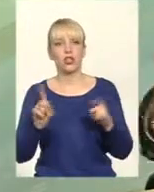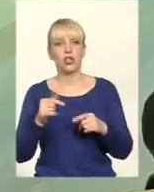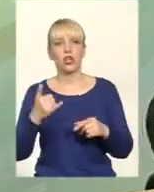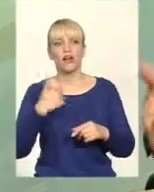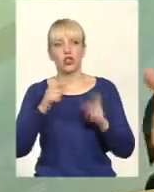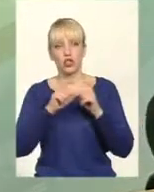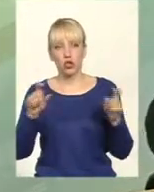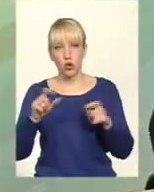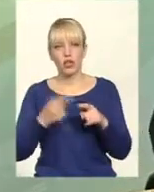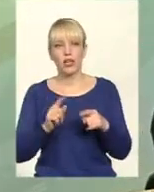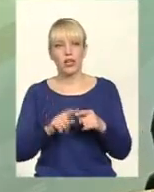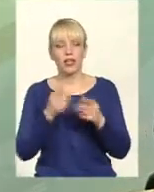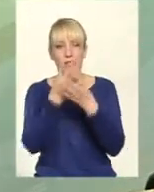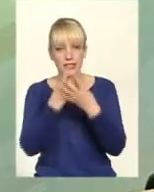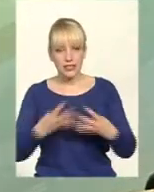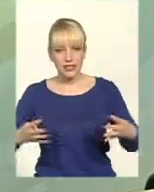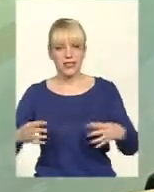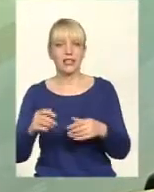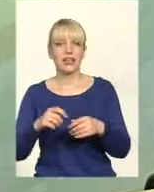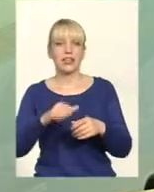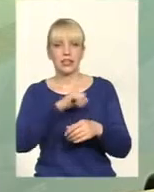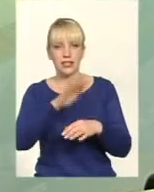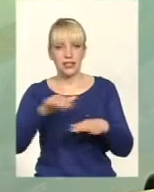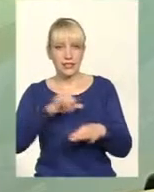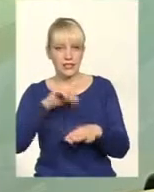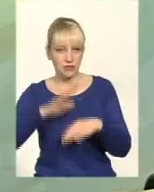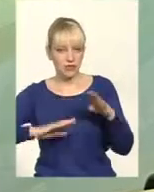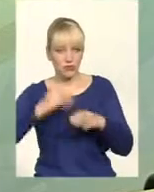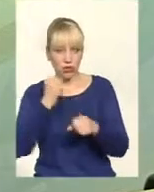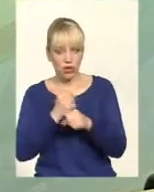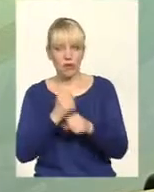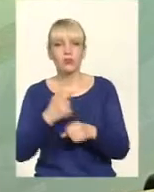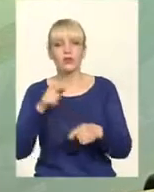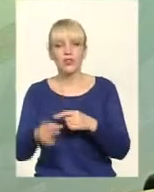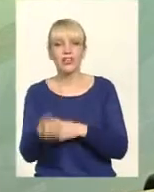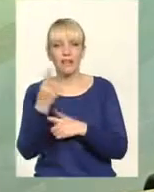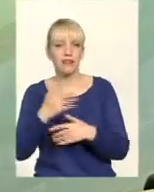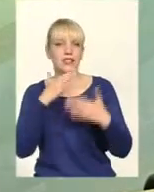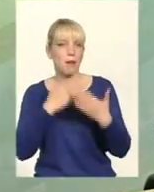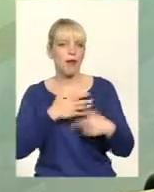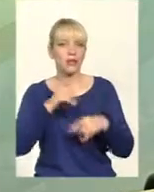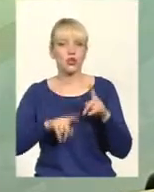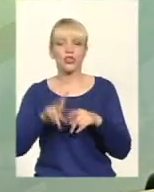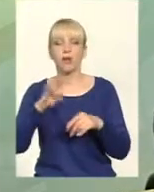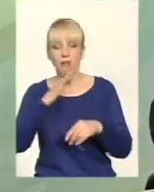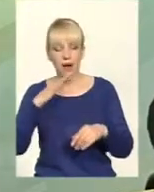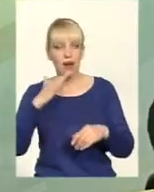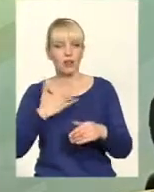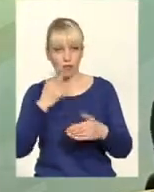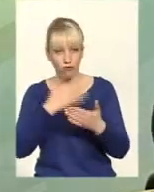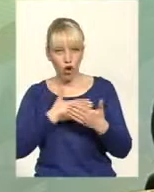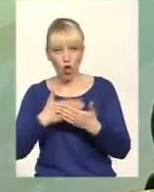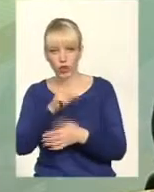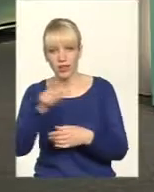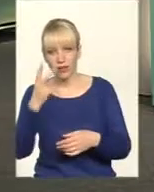плетуть московичні сітки діти. Тобто патріотизм сьогодні з'явився, і ми бачимо дуже багато волонтерів. Але держава має